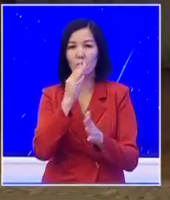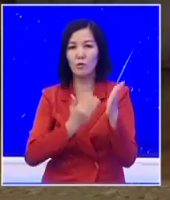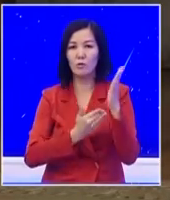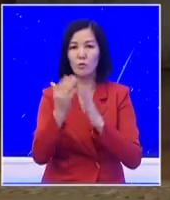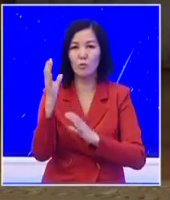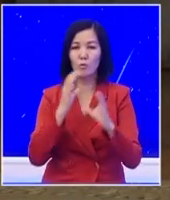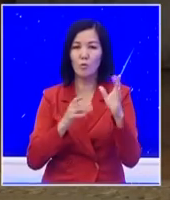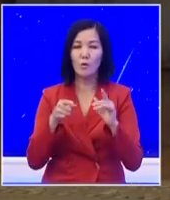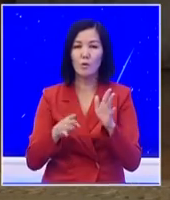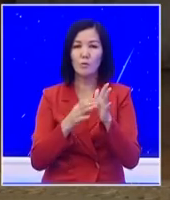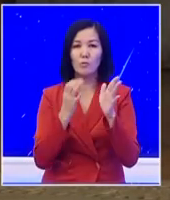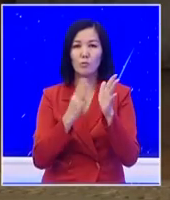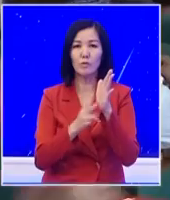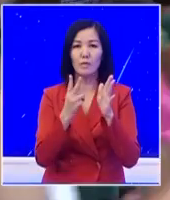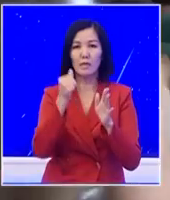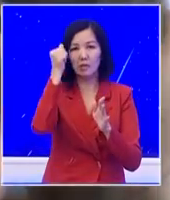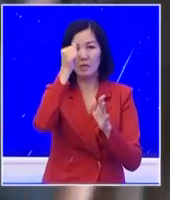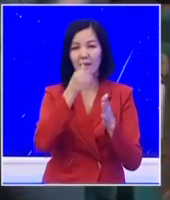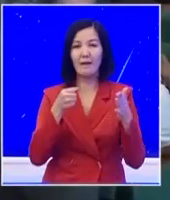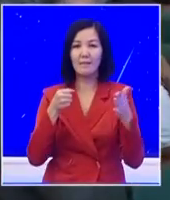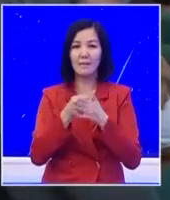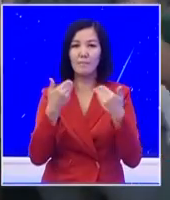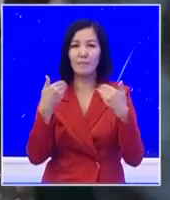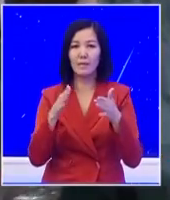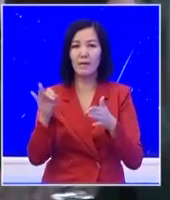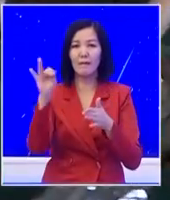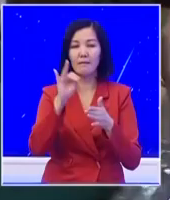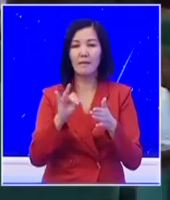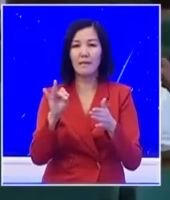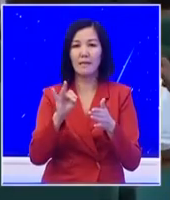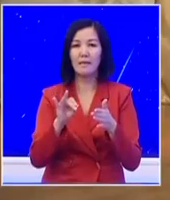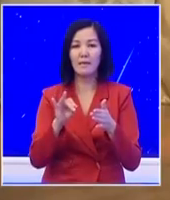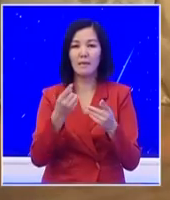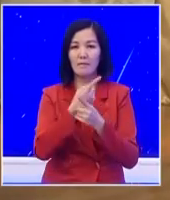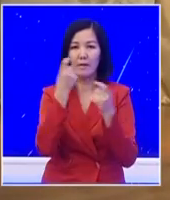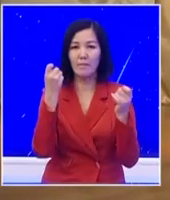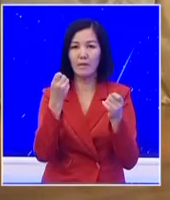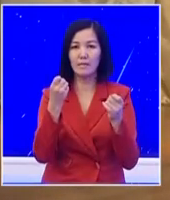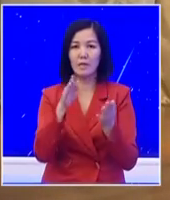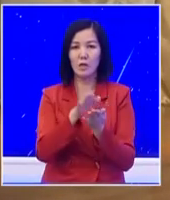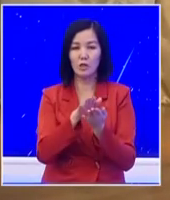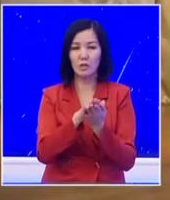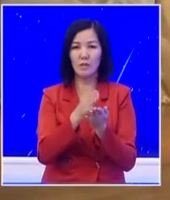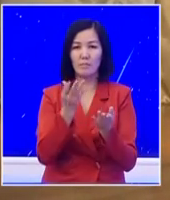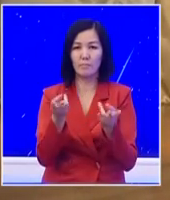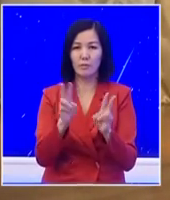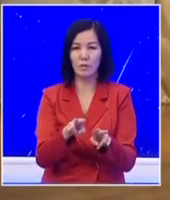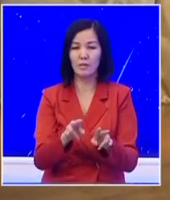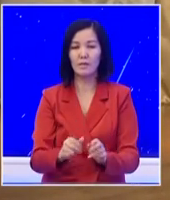жоғарғы оқу орнын 1992 жылға дейінгі бітіргендердің тарихи мәліметтері жиналып жатыр.